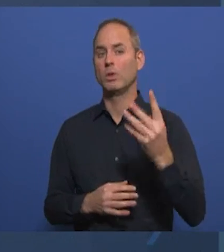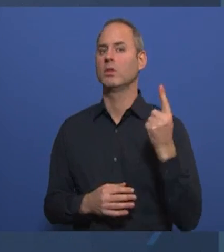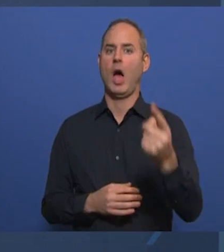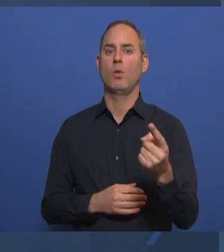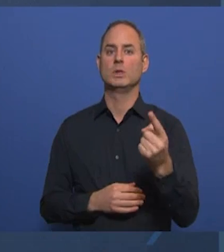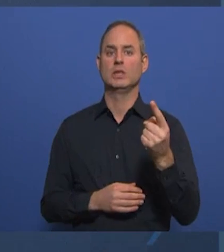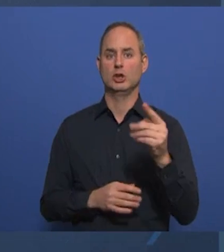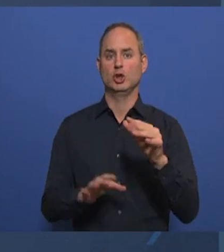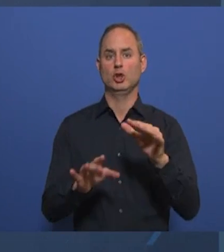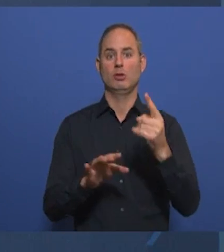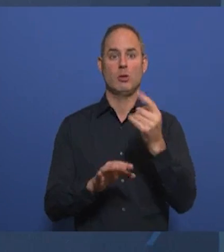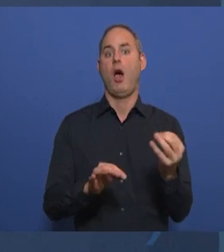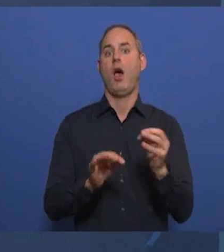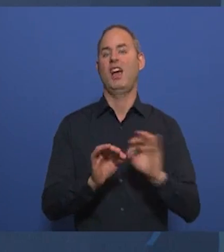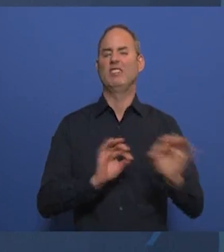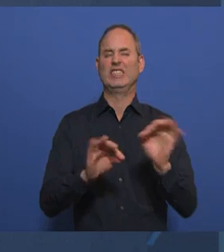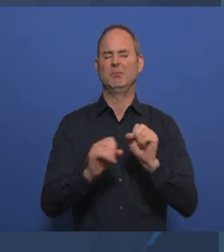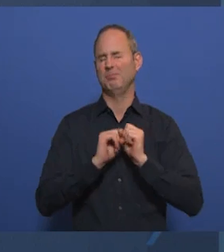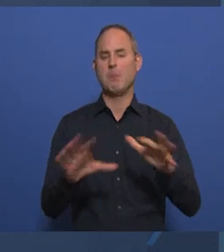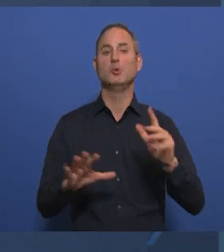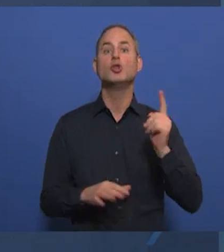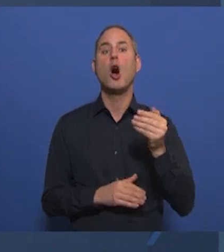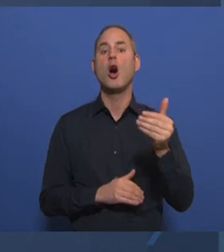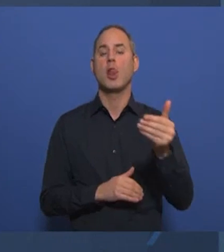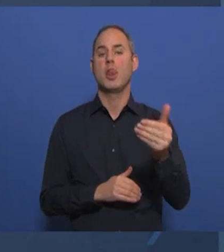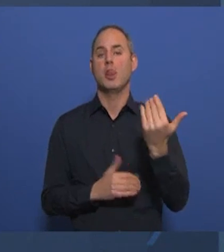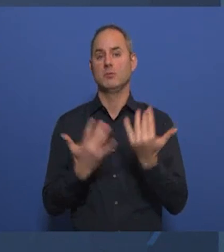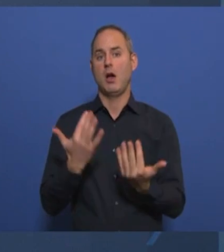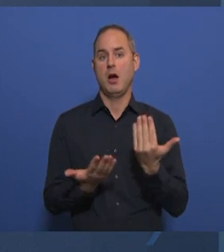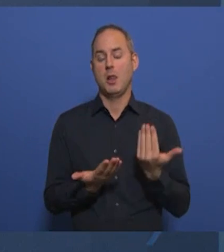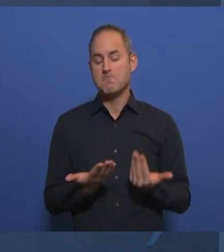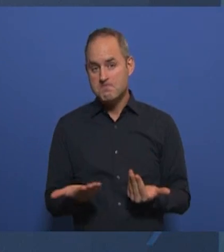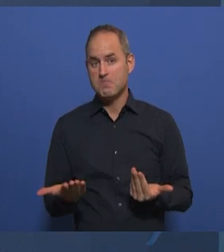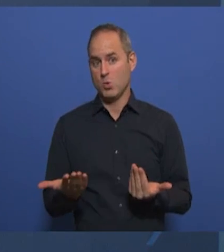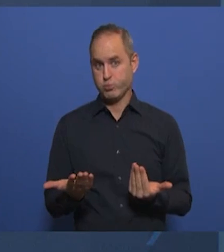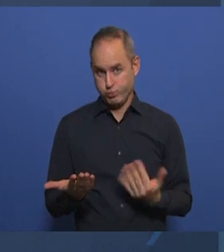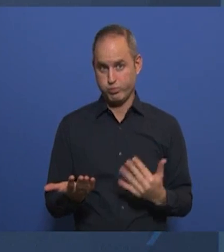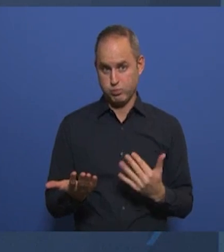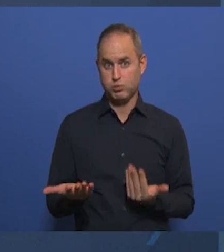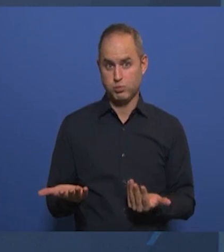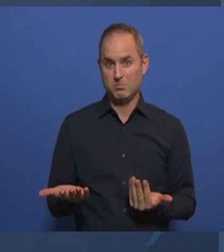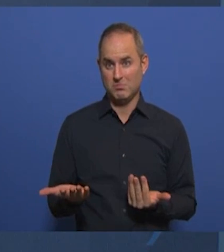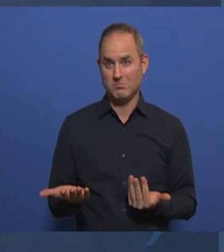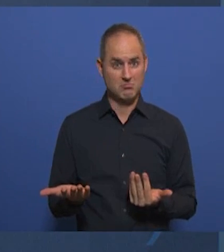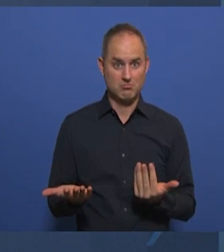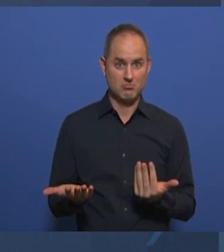kommt jetzt zum zweiten Tag in Folge eine höhere Belegung der